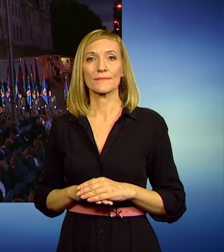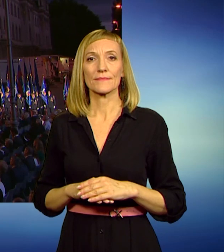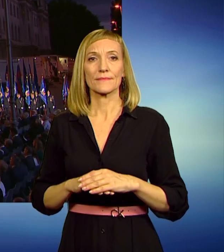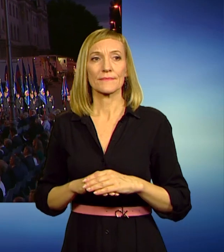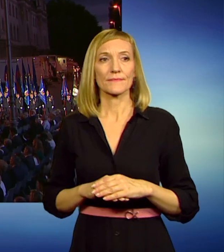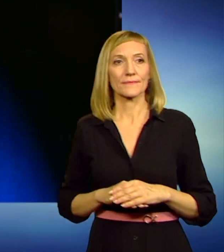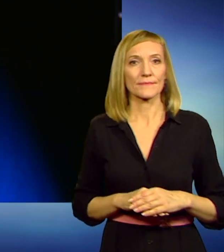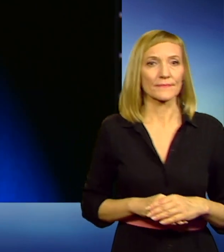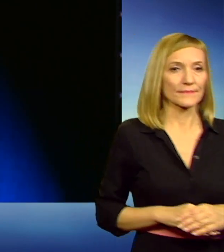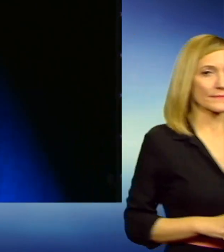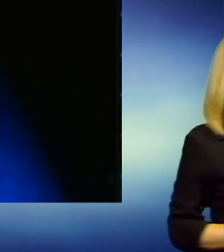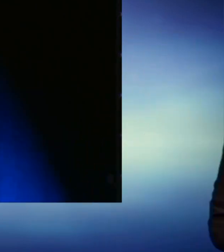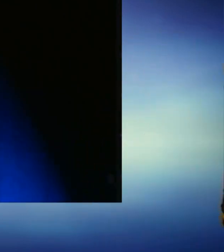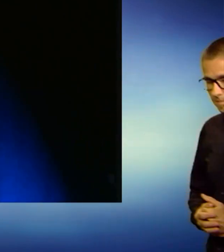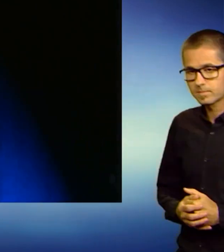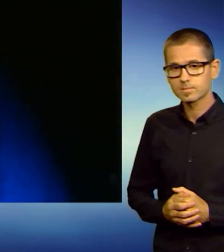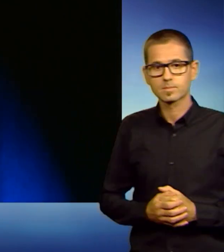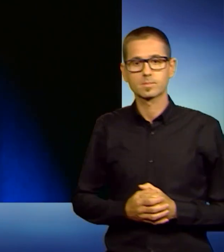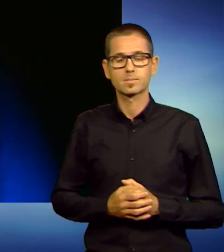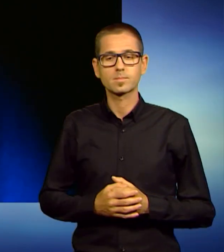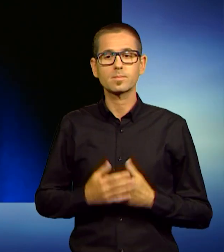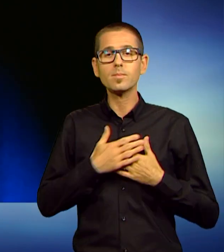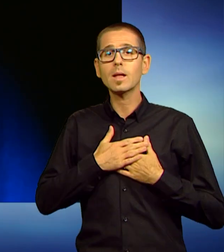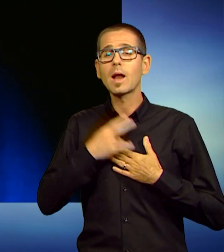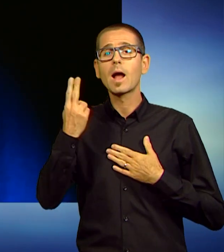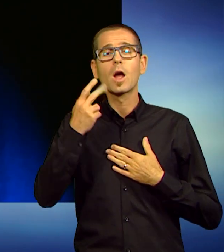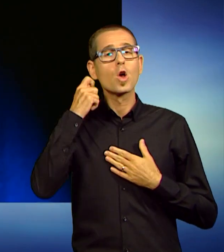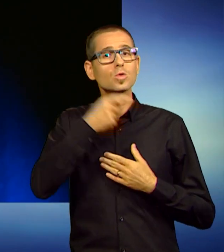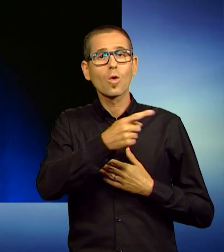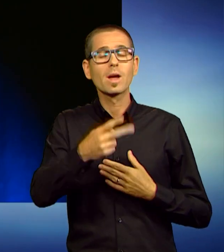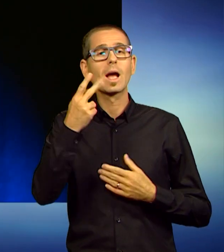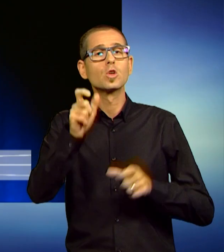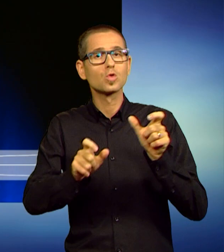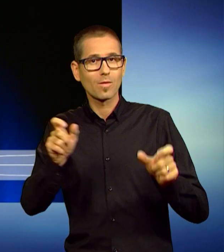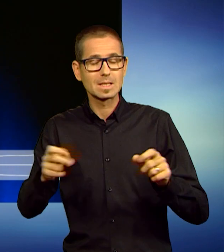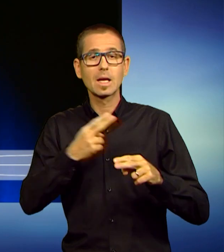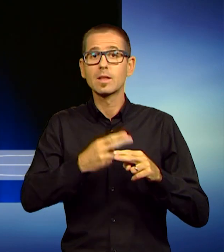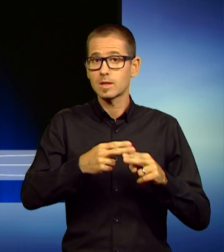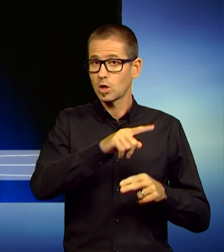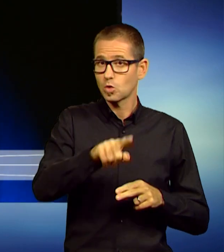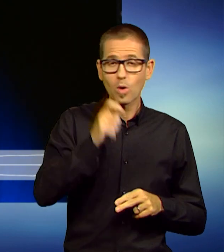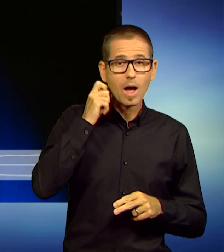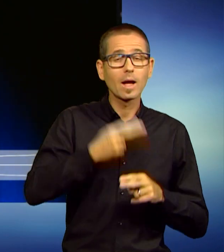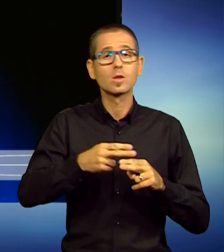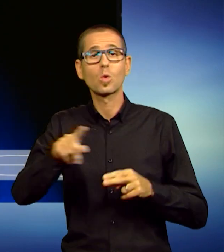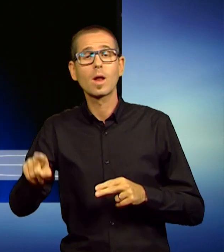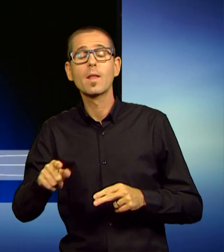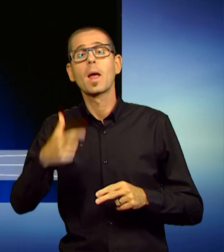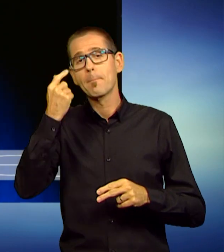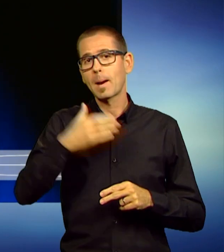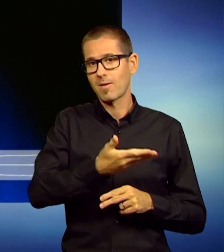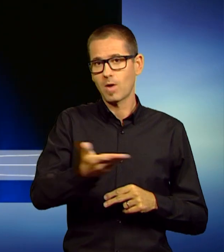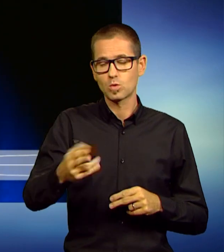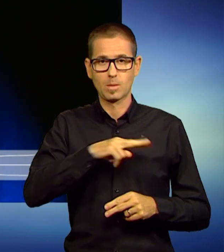Drage Slovenke in Slovenci, državljanke in državljani, prebivalke in prebivalci Republike Slovenije, cenjeni